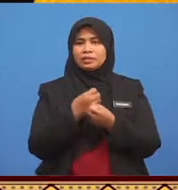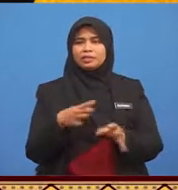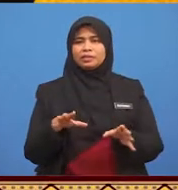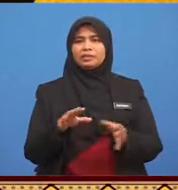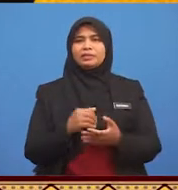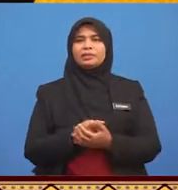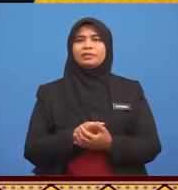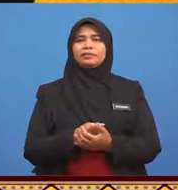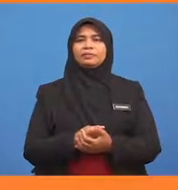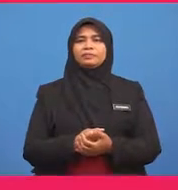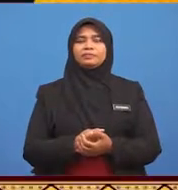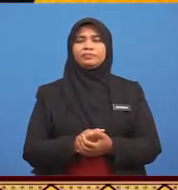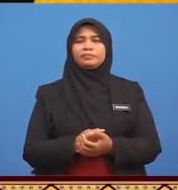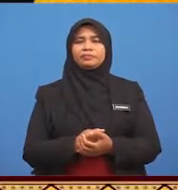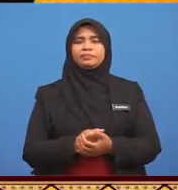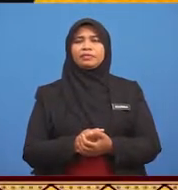penyelesaiannya ini ya.